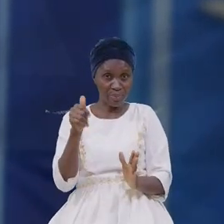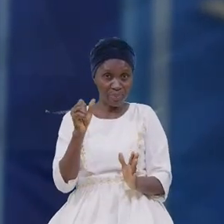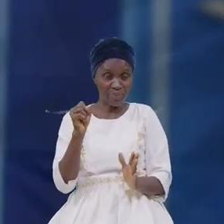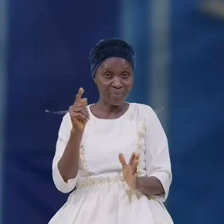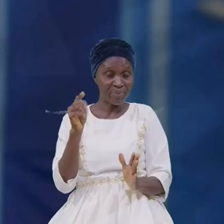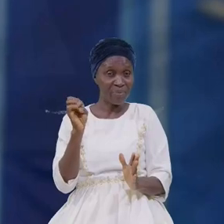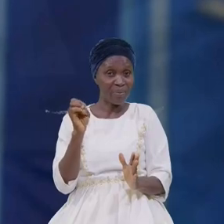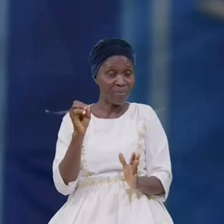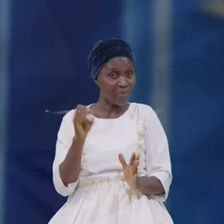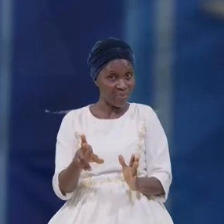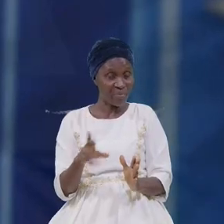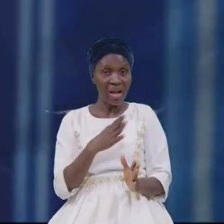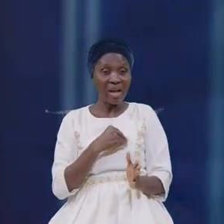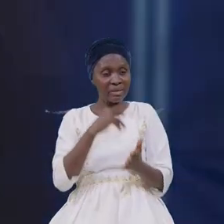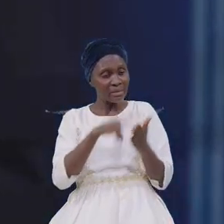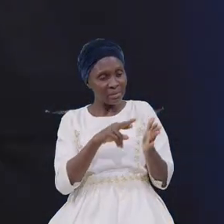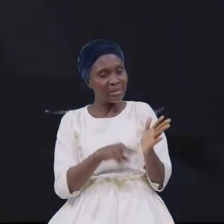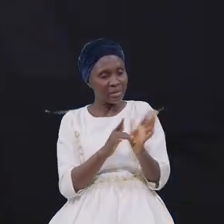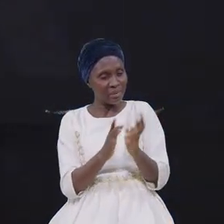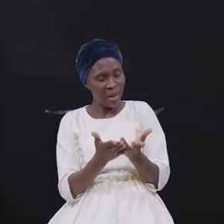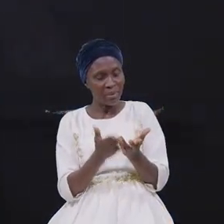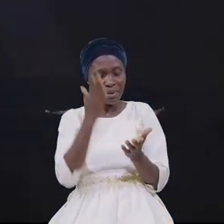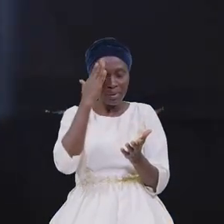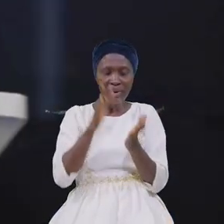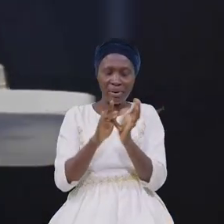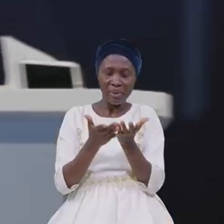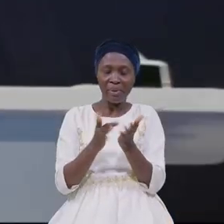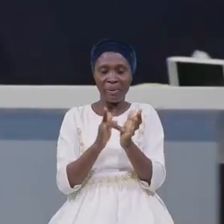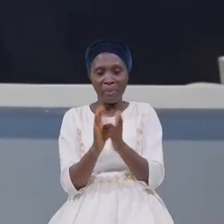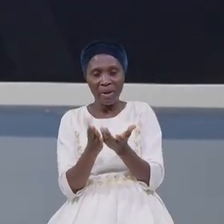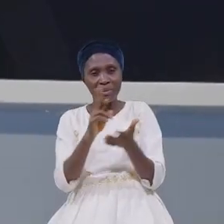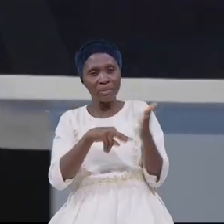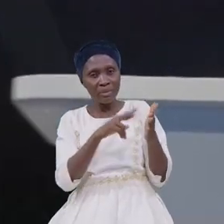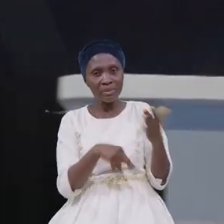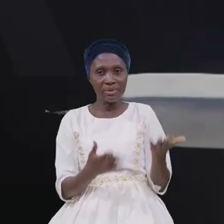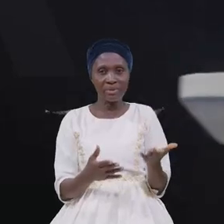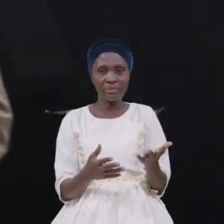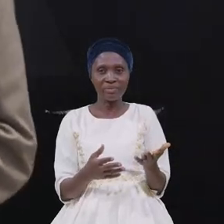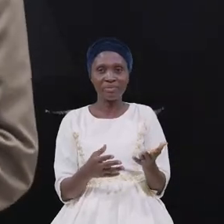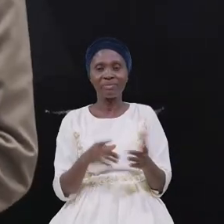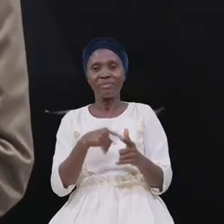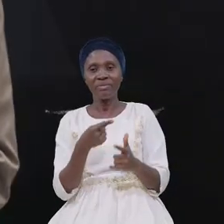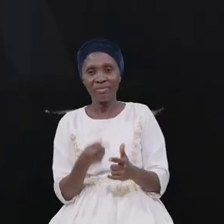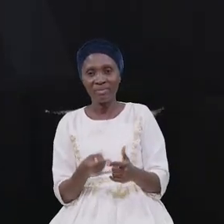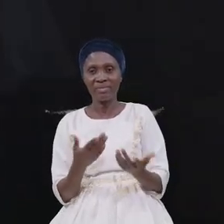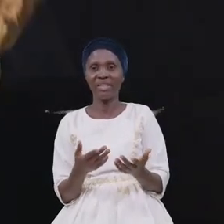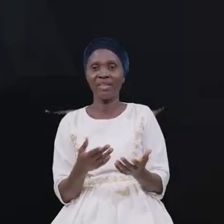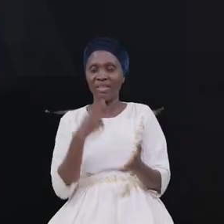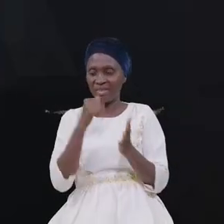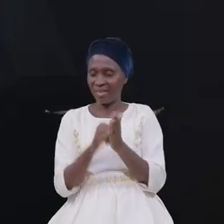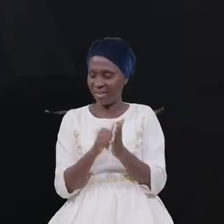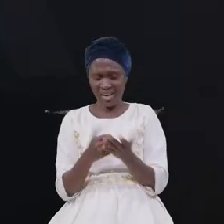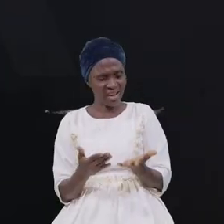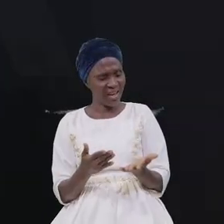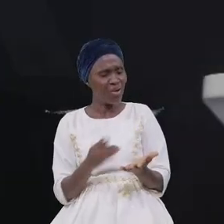Et il y a de bons portraits, de bons exemples devant eux. Et on appelle quelqu'un Satan, on